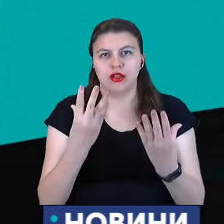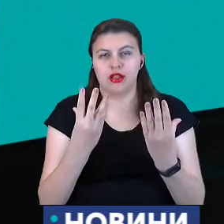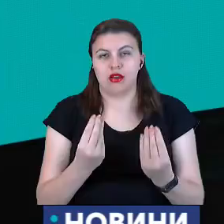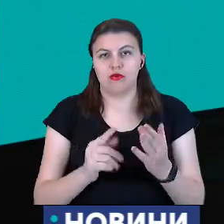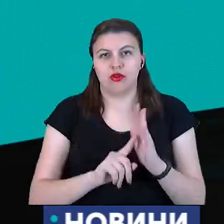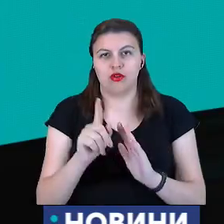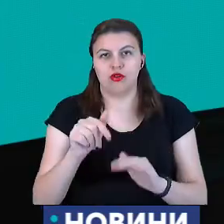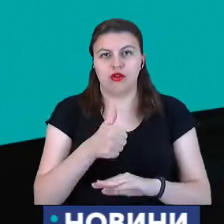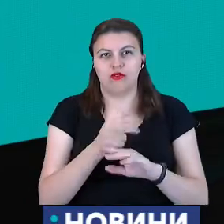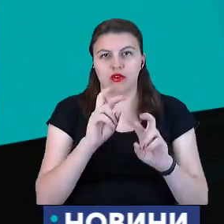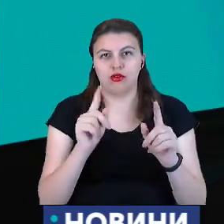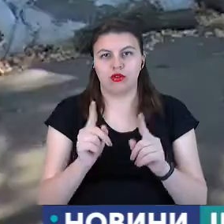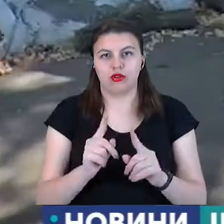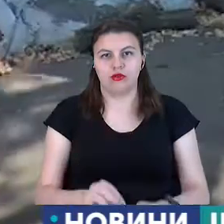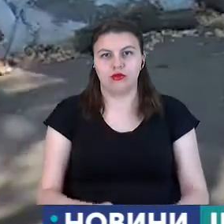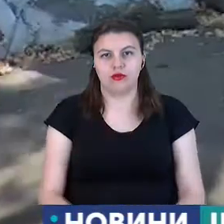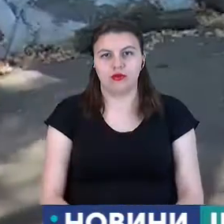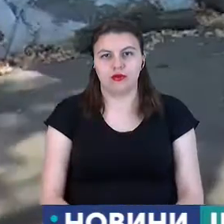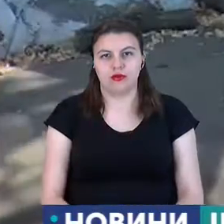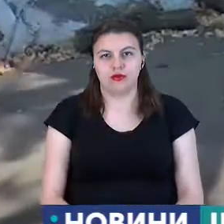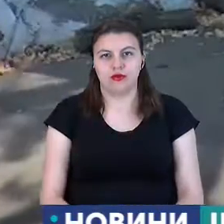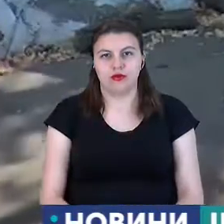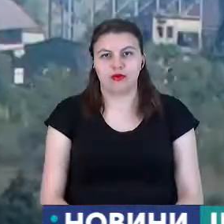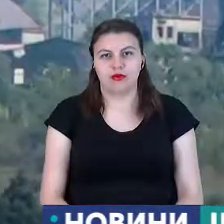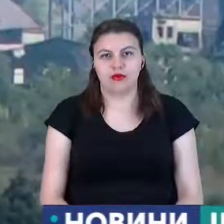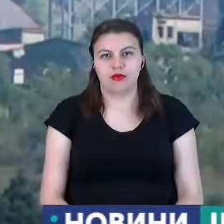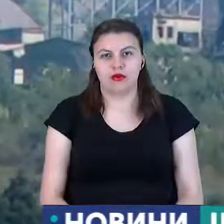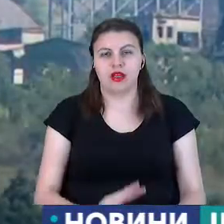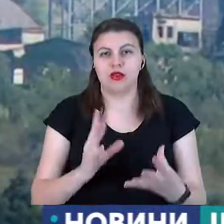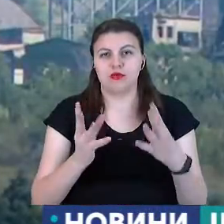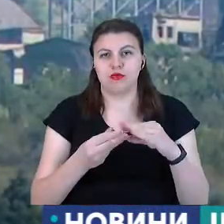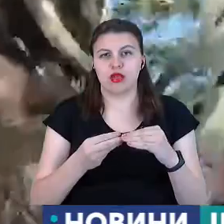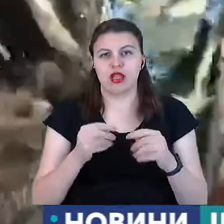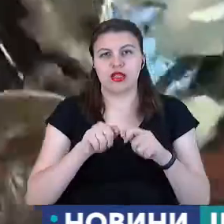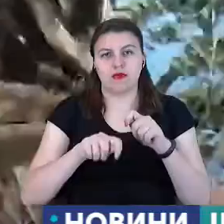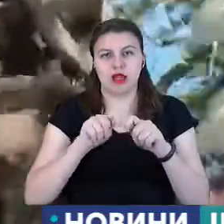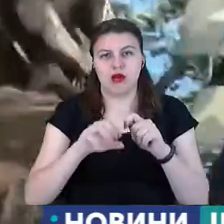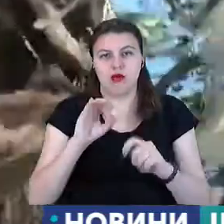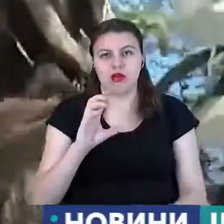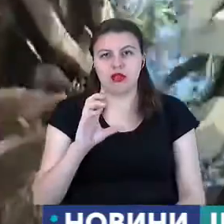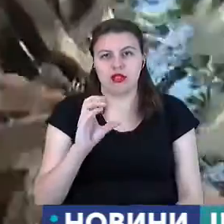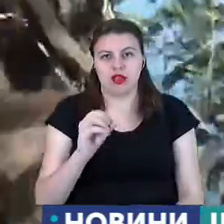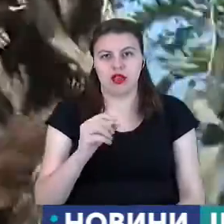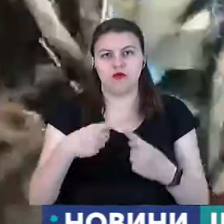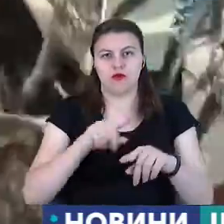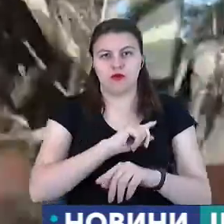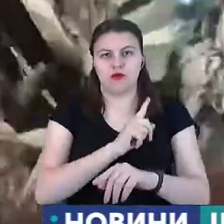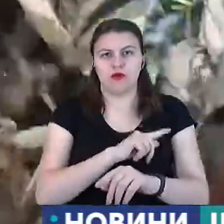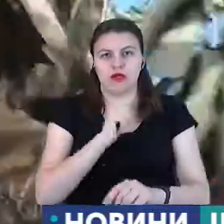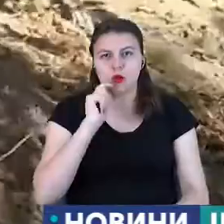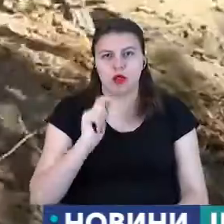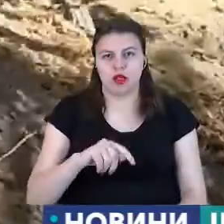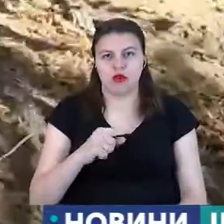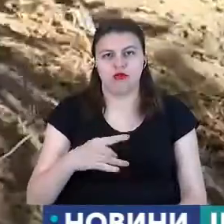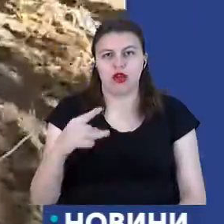головні теми. Коротко. Спільна інспекції ОБС є військових збройних сил України та бойовиків в районі Шумів сьогодні не